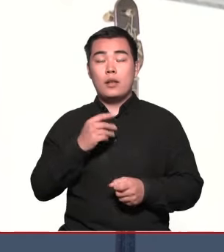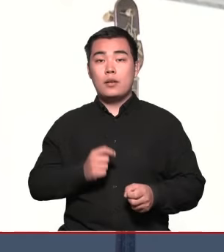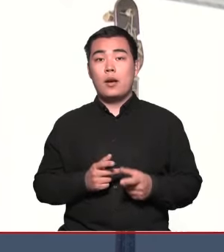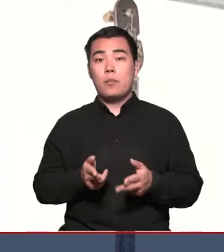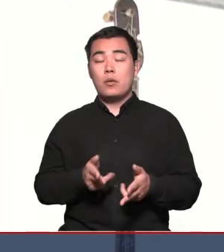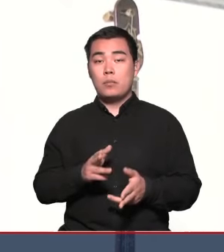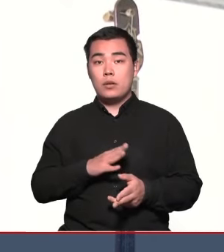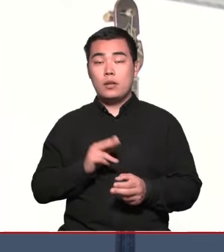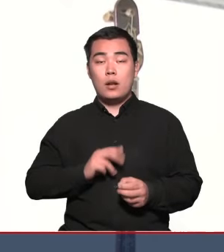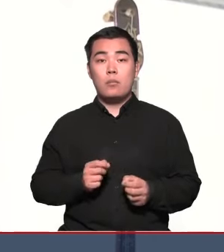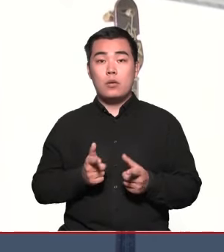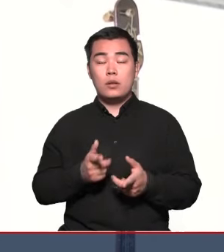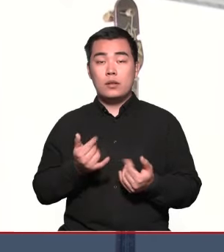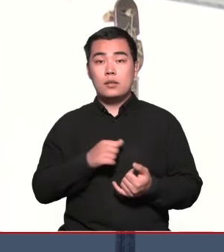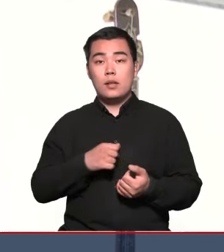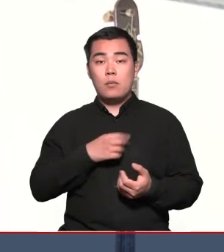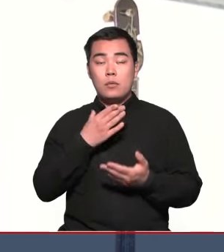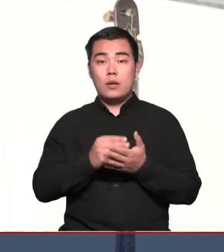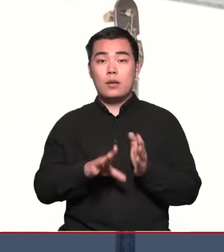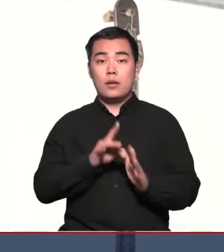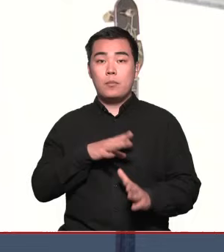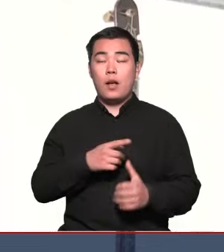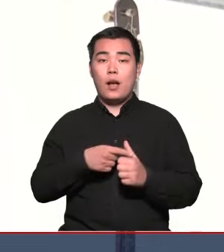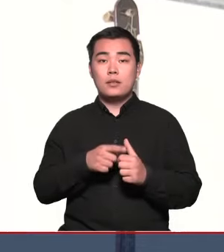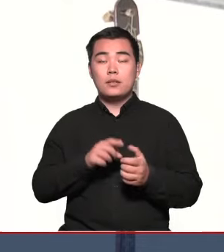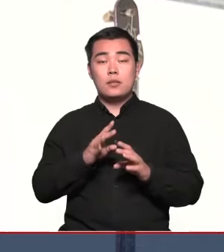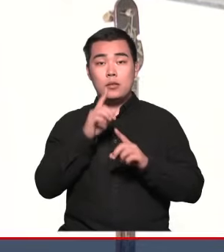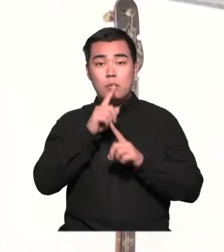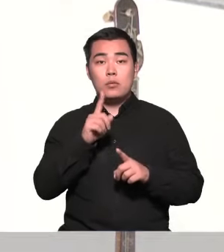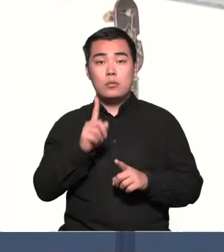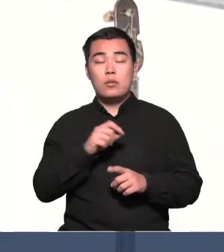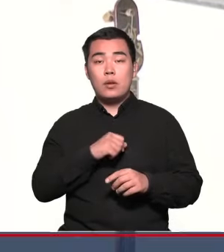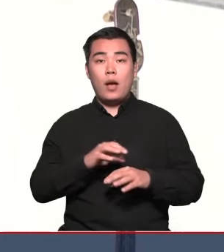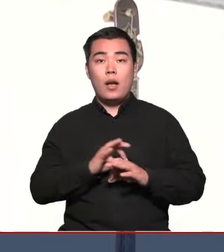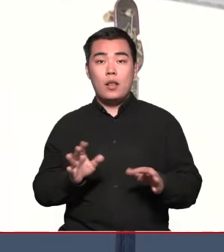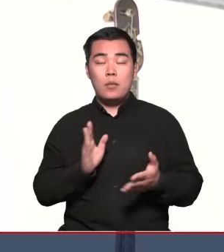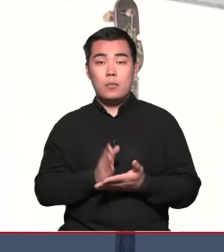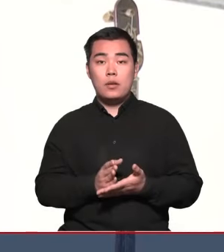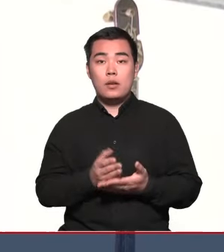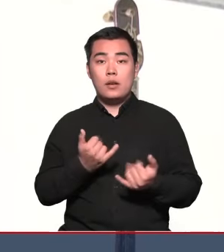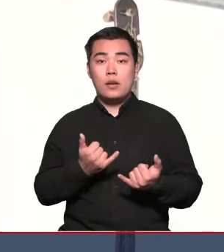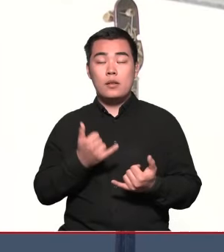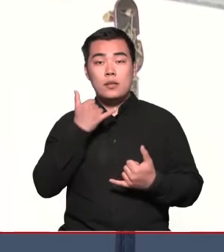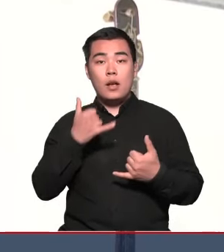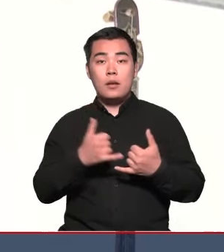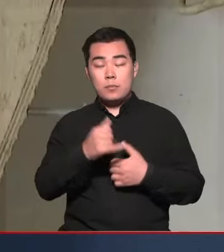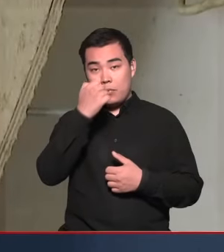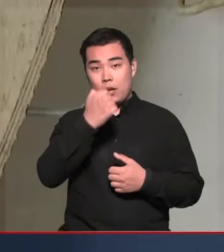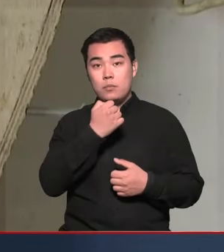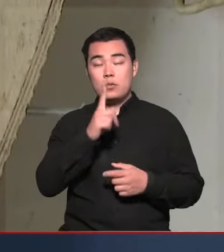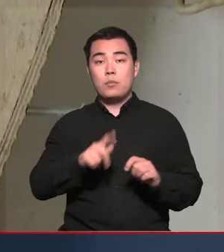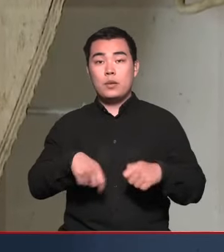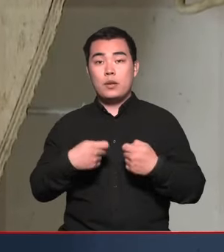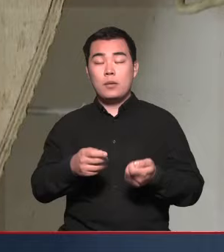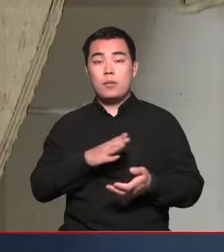бір өзіміздің танысымыз алды. Аты жөнін айтпай қояйын. Бірақ керемет жетеді. Әліге дейін бізге хабарласып рахметін айтып отыратын жағдай